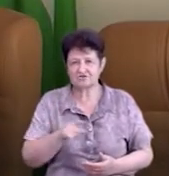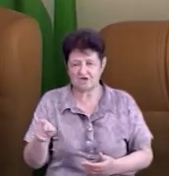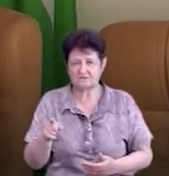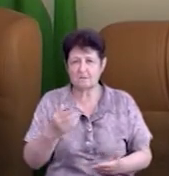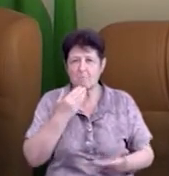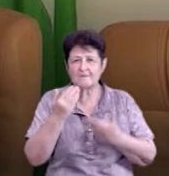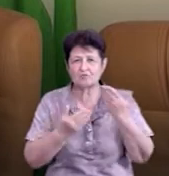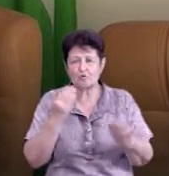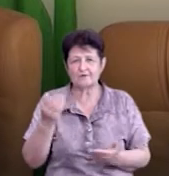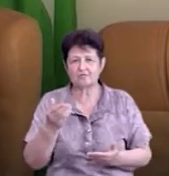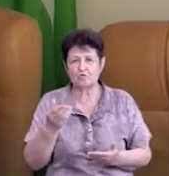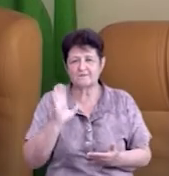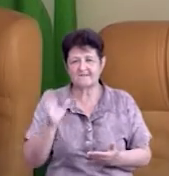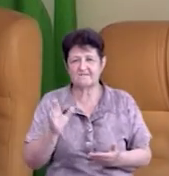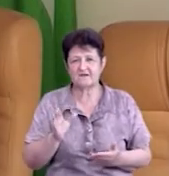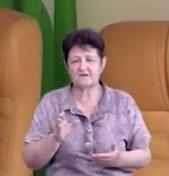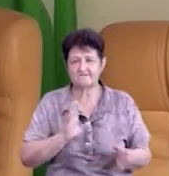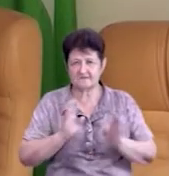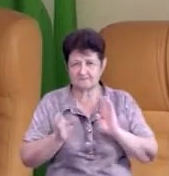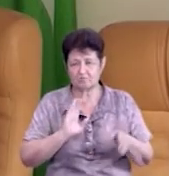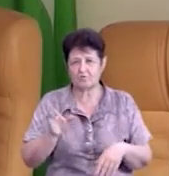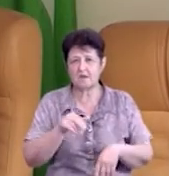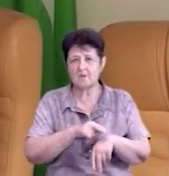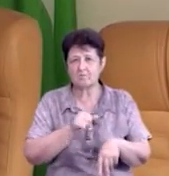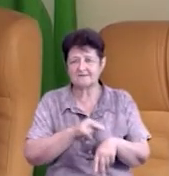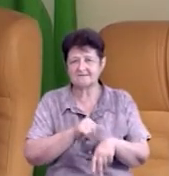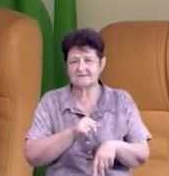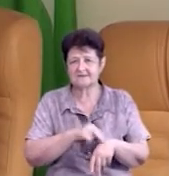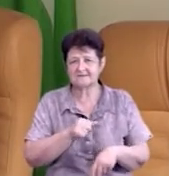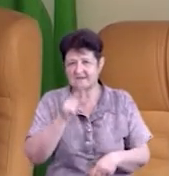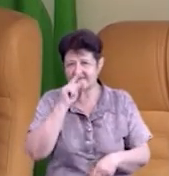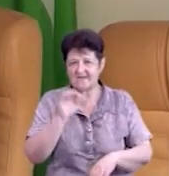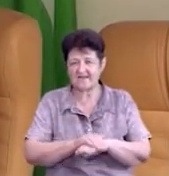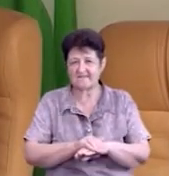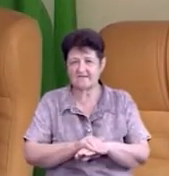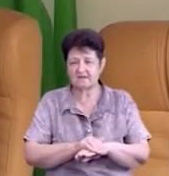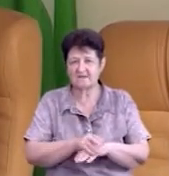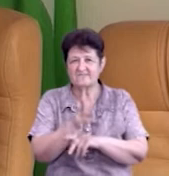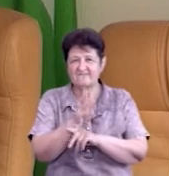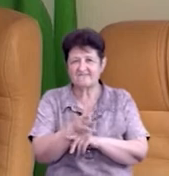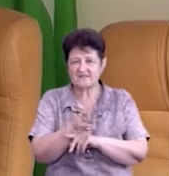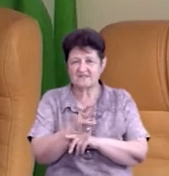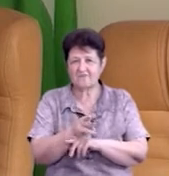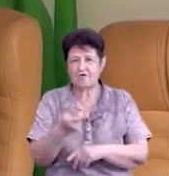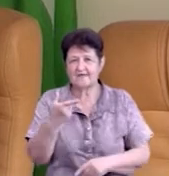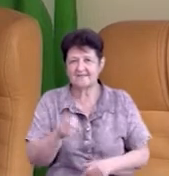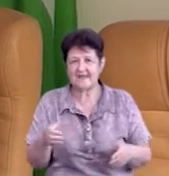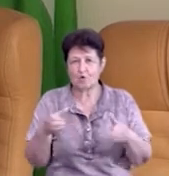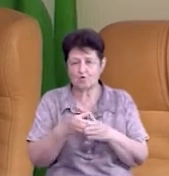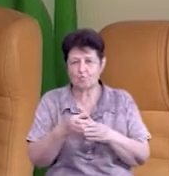моніторингу соціальних мереж поліцейські Чнянського відділення поліції виявили відео, де